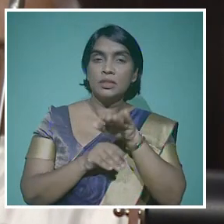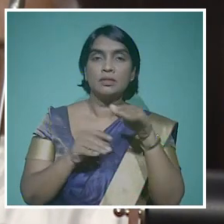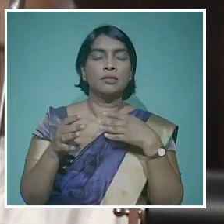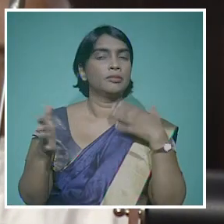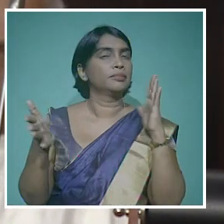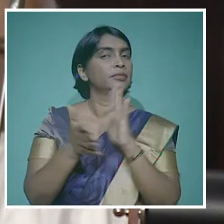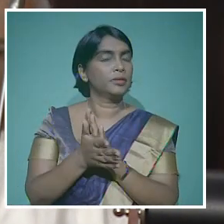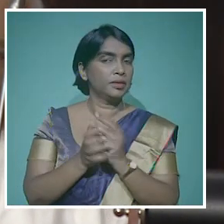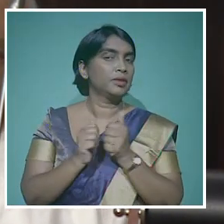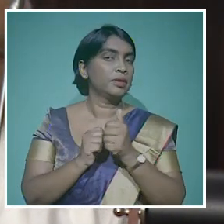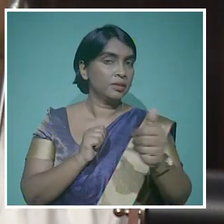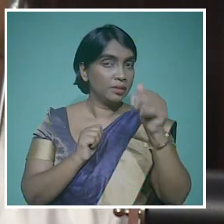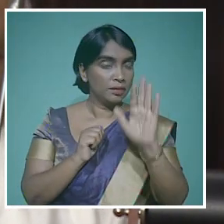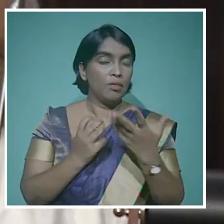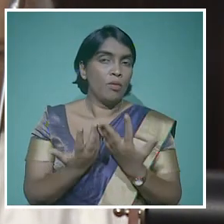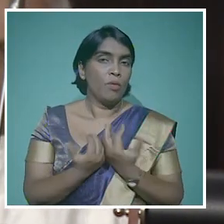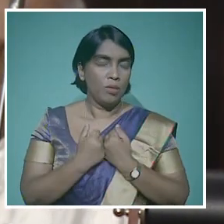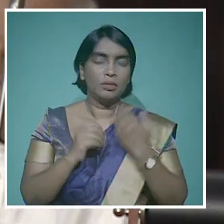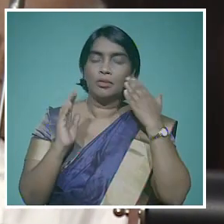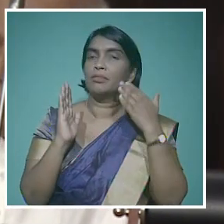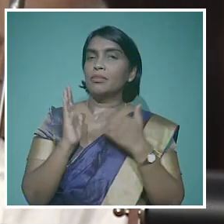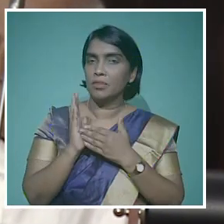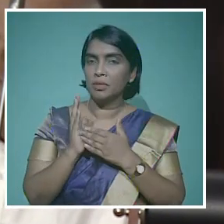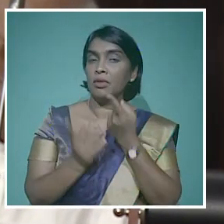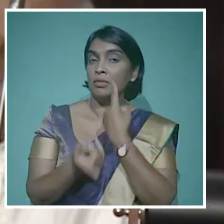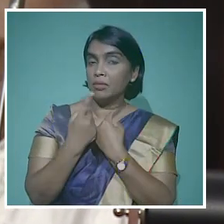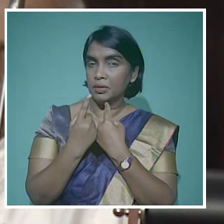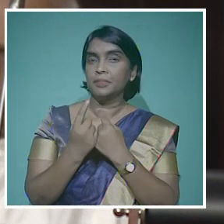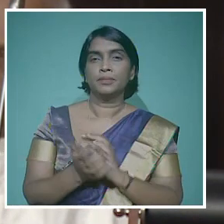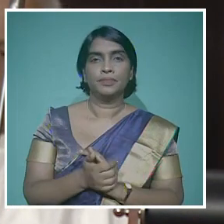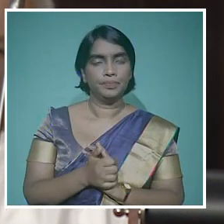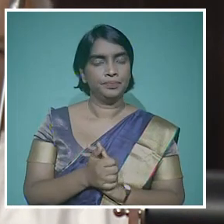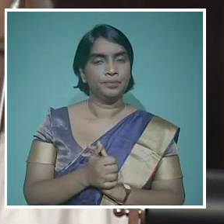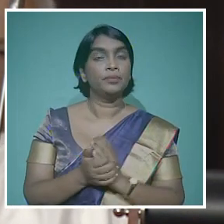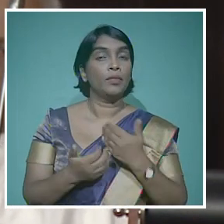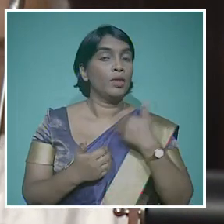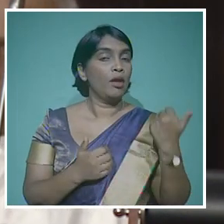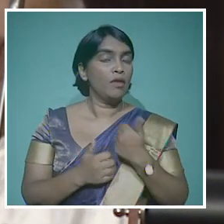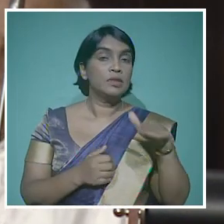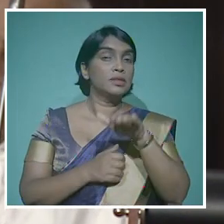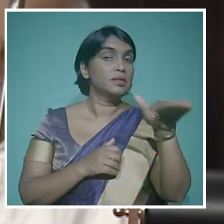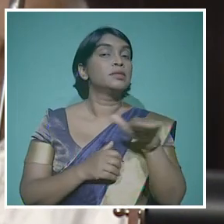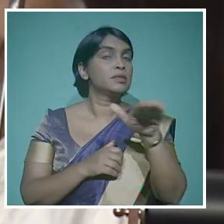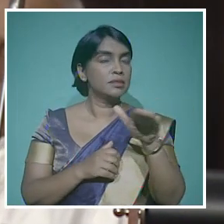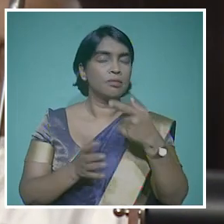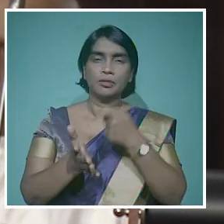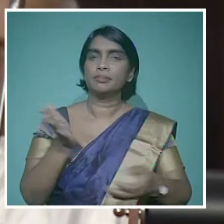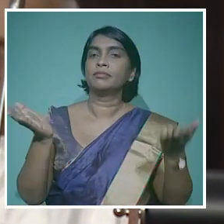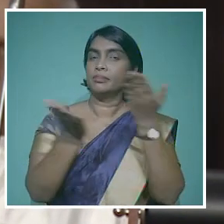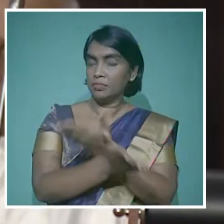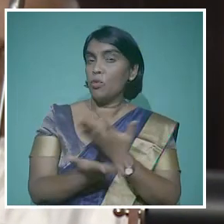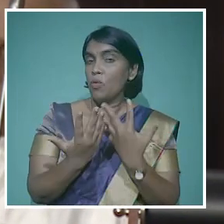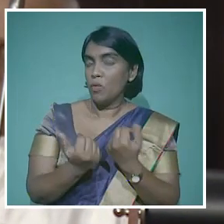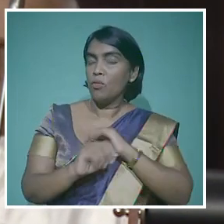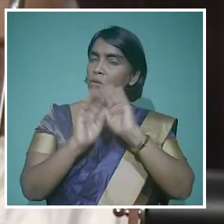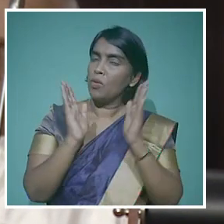සම්මුතියක් ඇතිකර ගැනීමට අවශ්‍ය කාරණයක්. We must have a new social contract between all the parties involved, the employers,